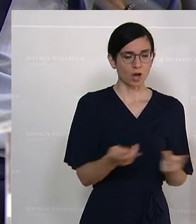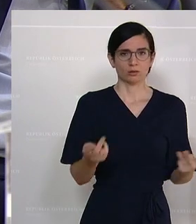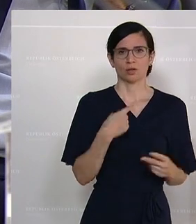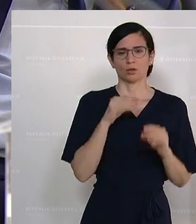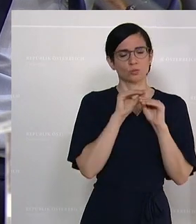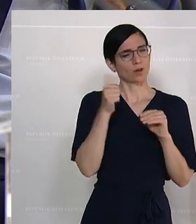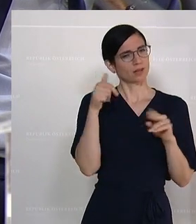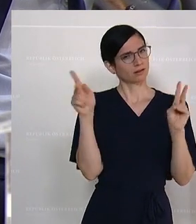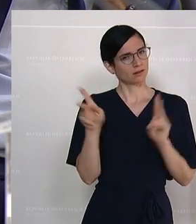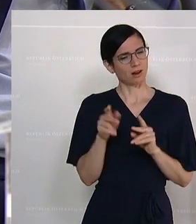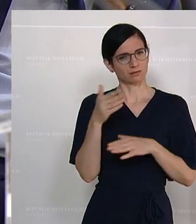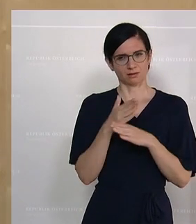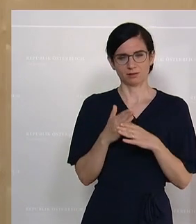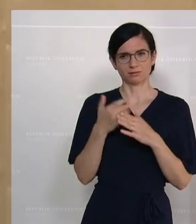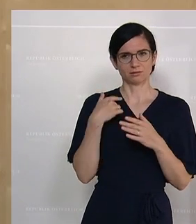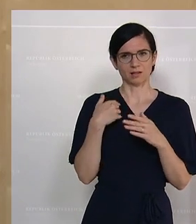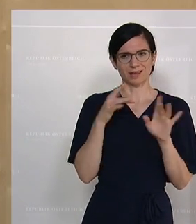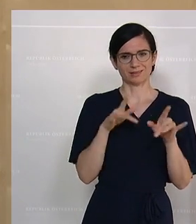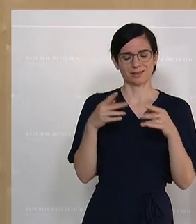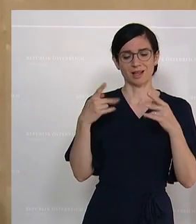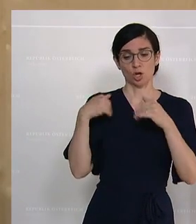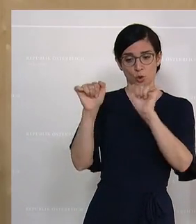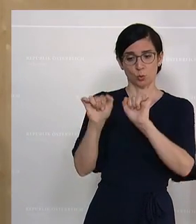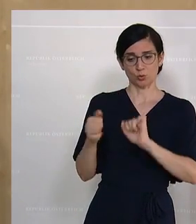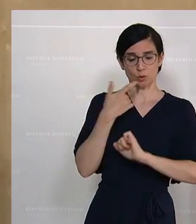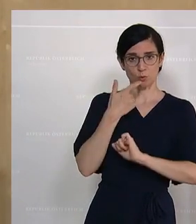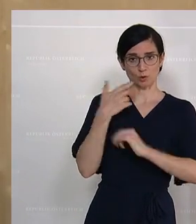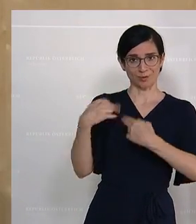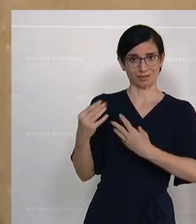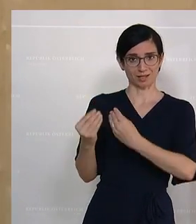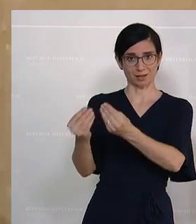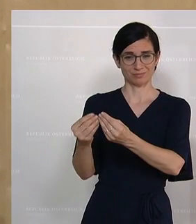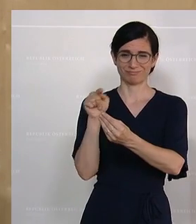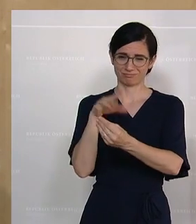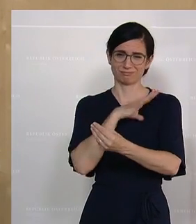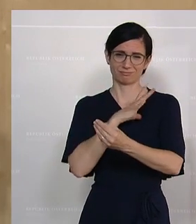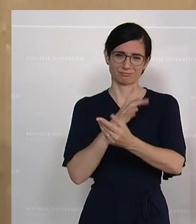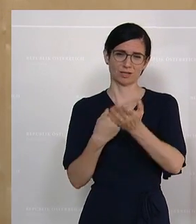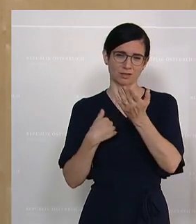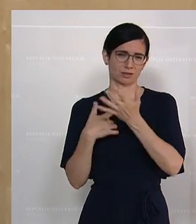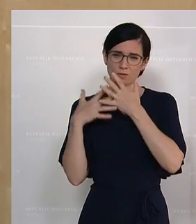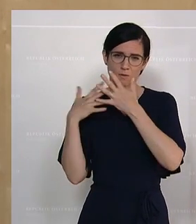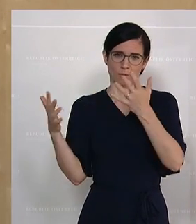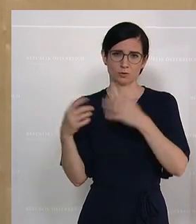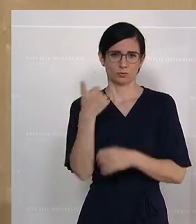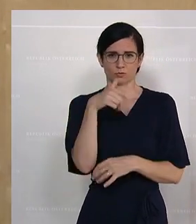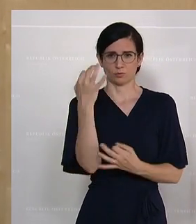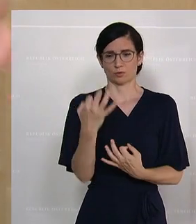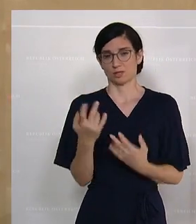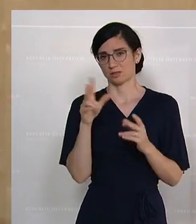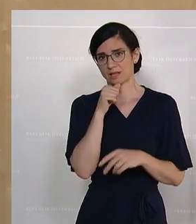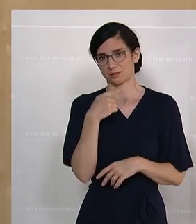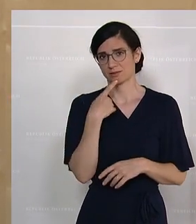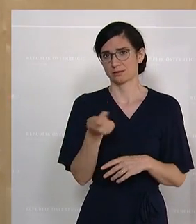teil oder gar nix davon weiter gegeben wird ist eine sehr große hundertprozentig kann keiner sagen wieder